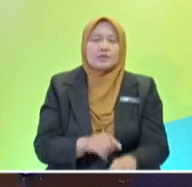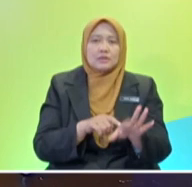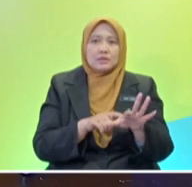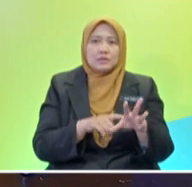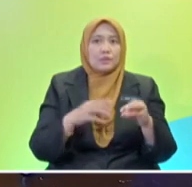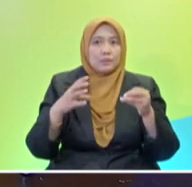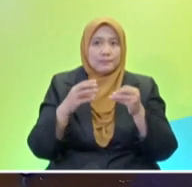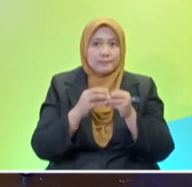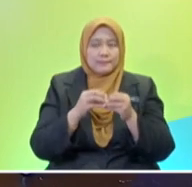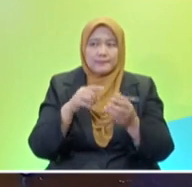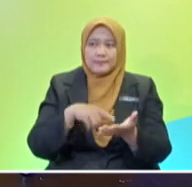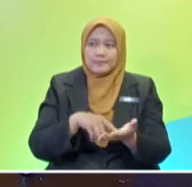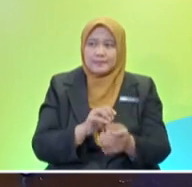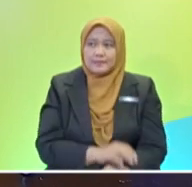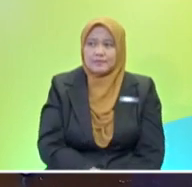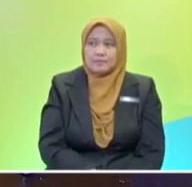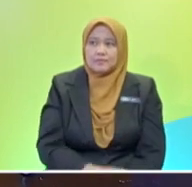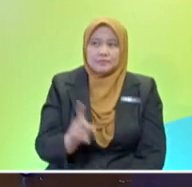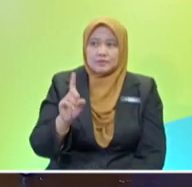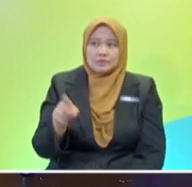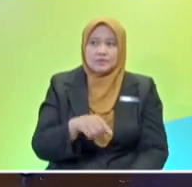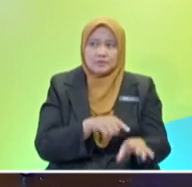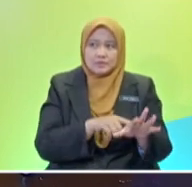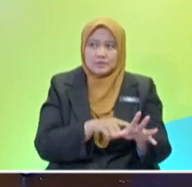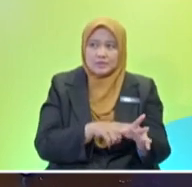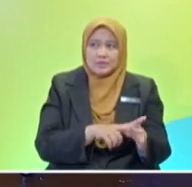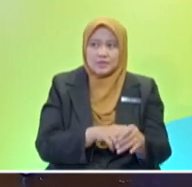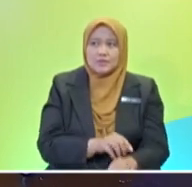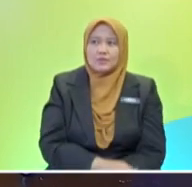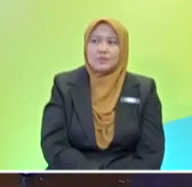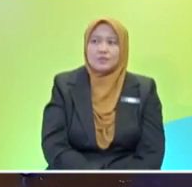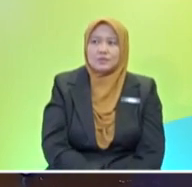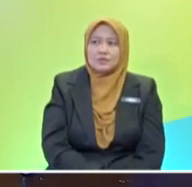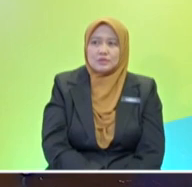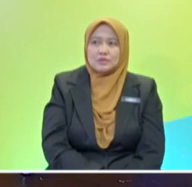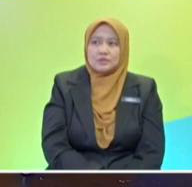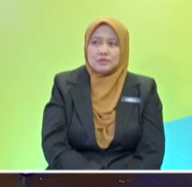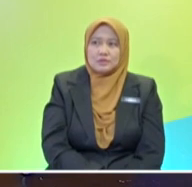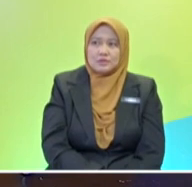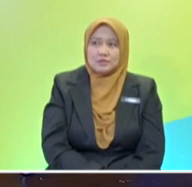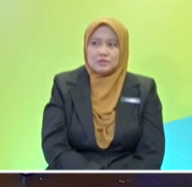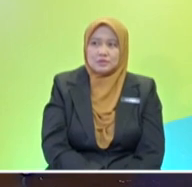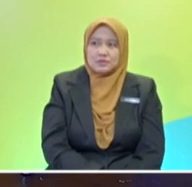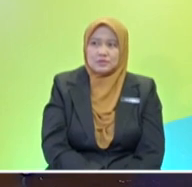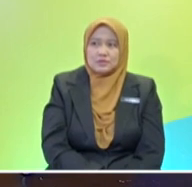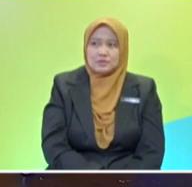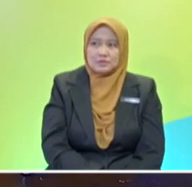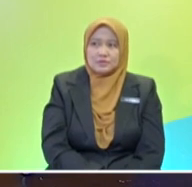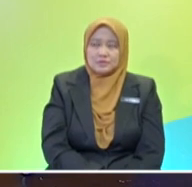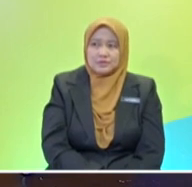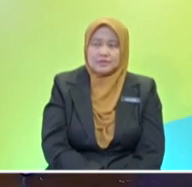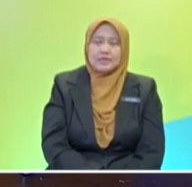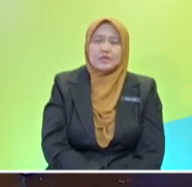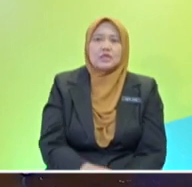Cuba Din cari daun lain selain daun pinang. Yang sejajar. Ini daun pinang, cikgu. Tu daun pinang. Ini saya ambil daun